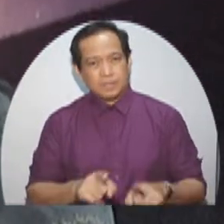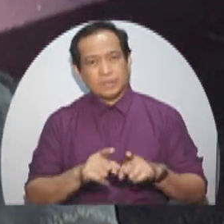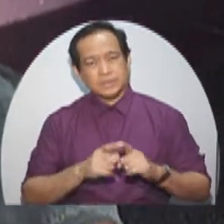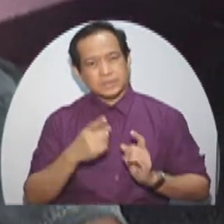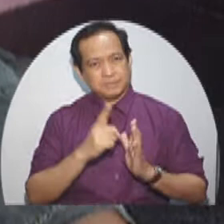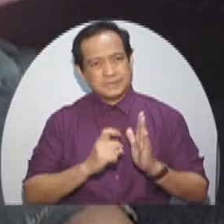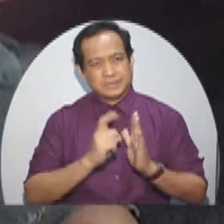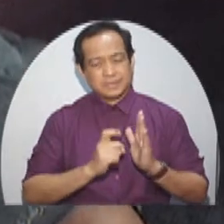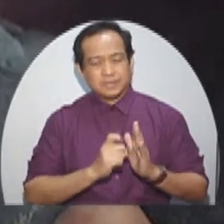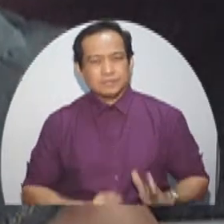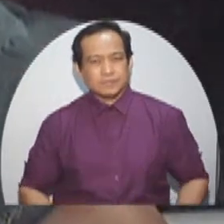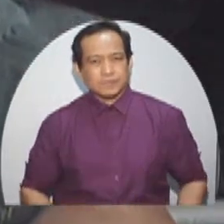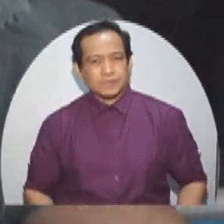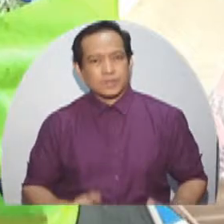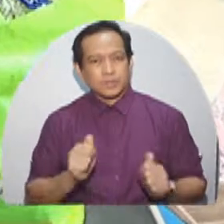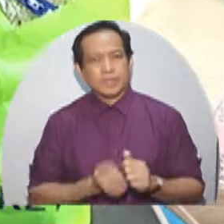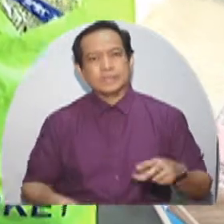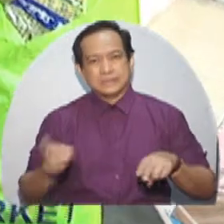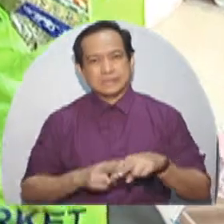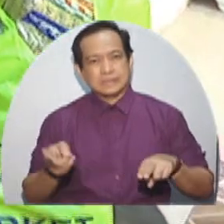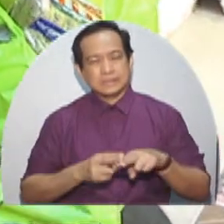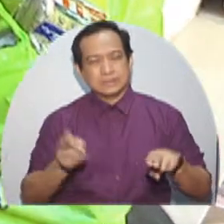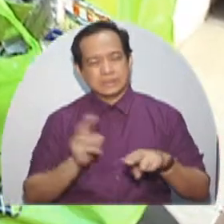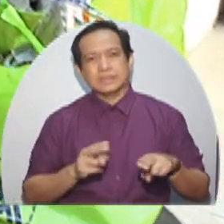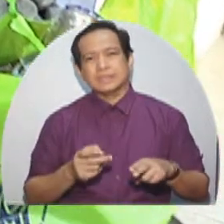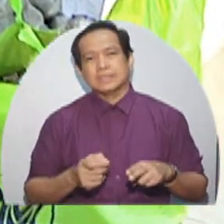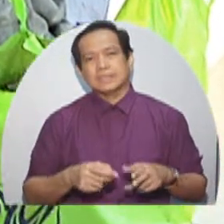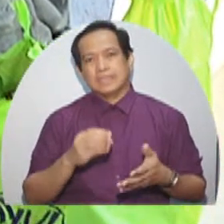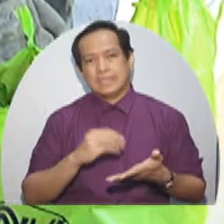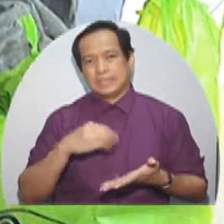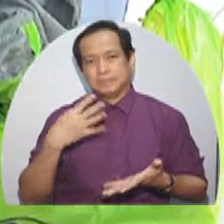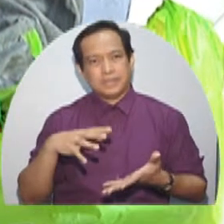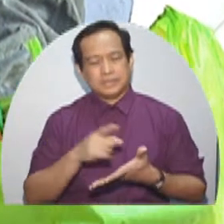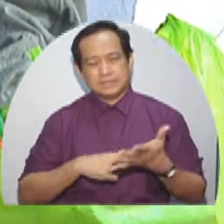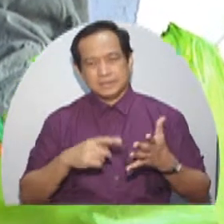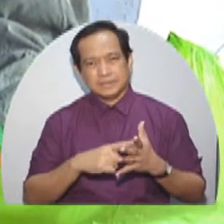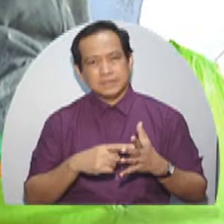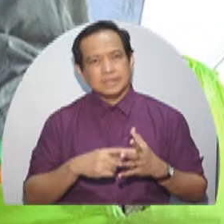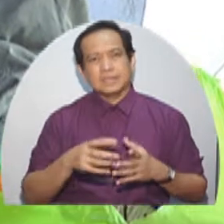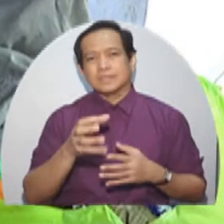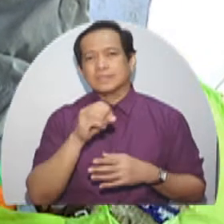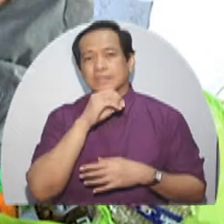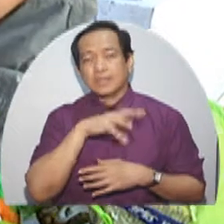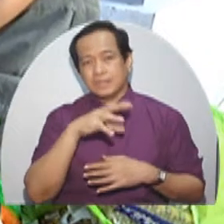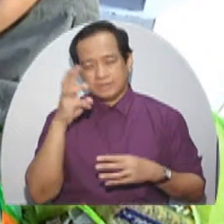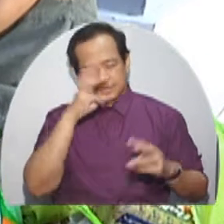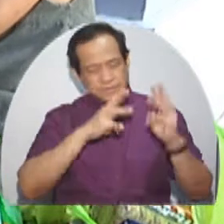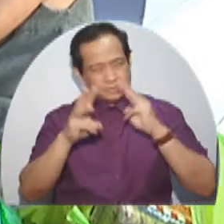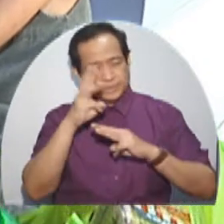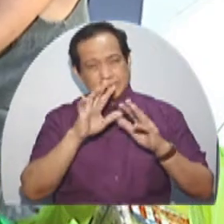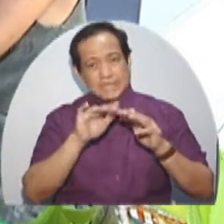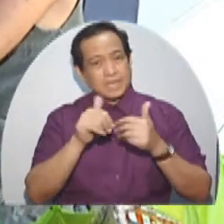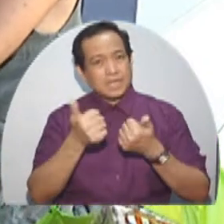ko na yun ano. Sa patong-patong na gastusin ay nababahala na ang lola ni Aniya